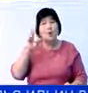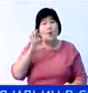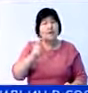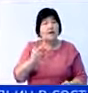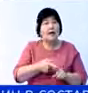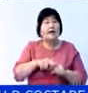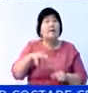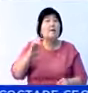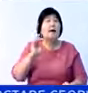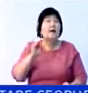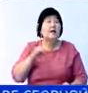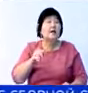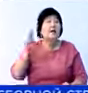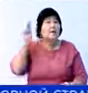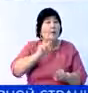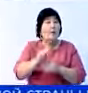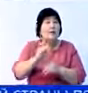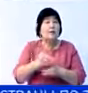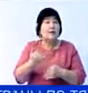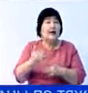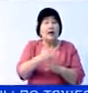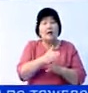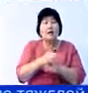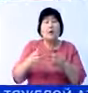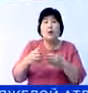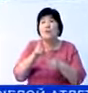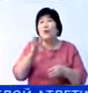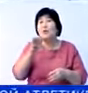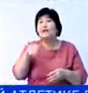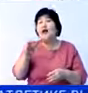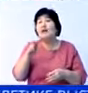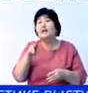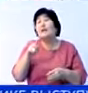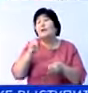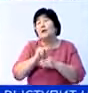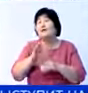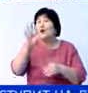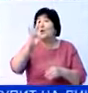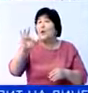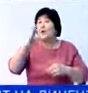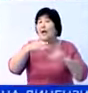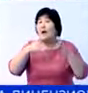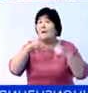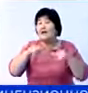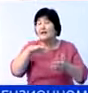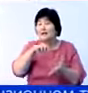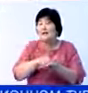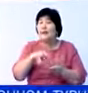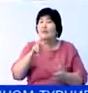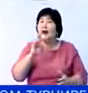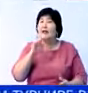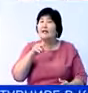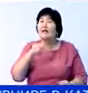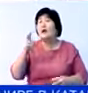азам маркетинга. В ходе обучения разделенные на группы курсанты проверяли теорию практикой. Занимались маркетингом